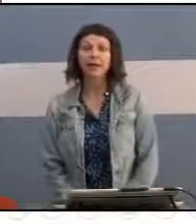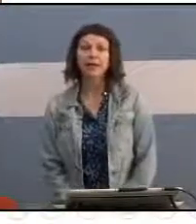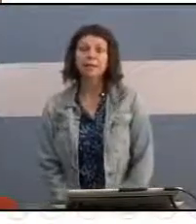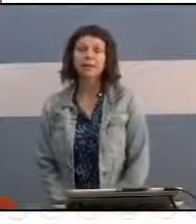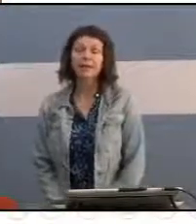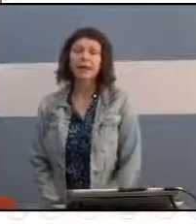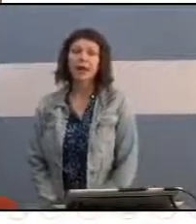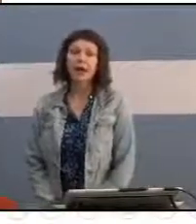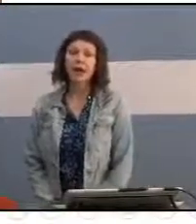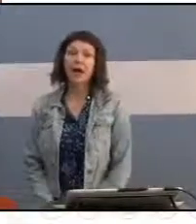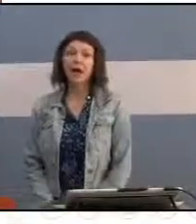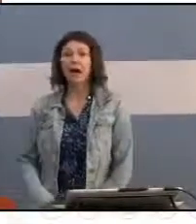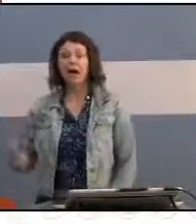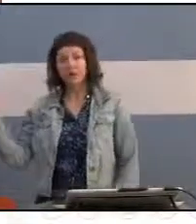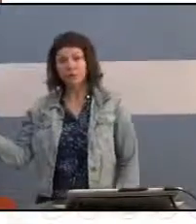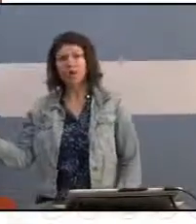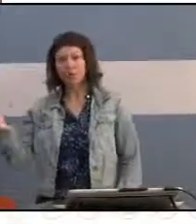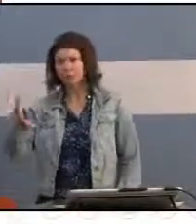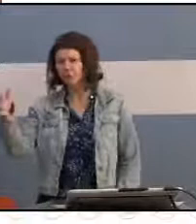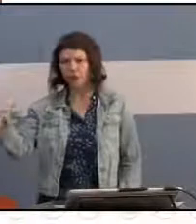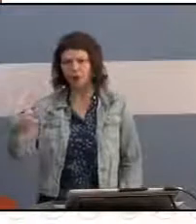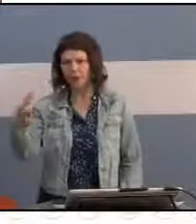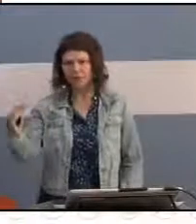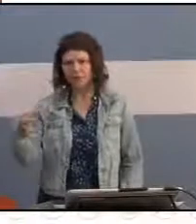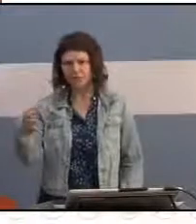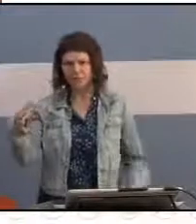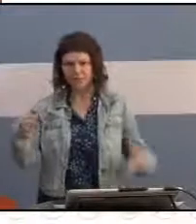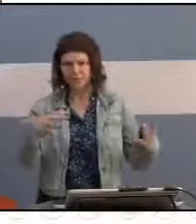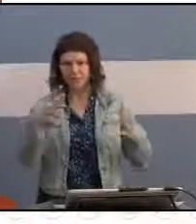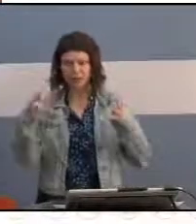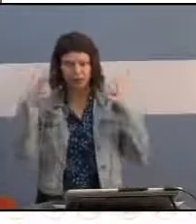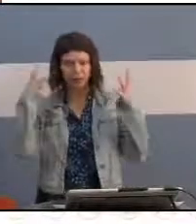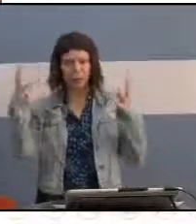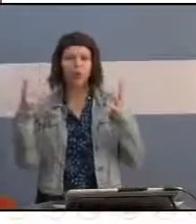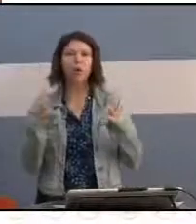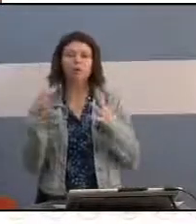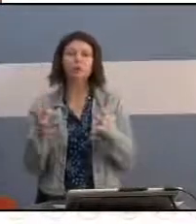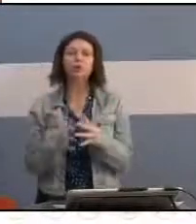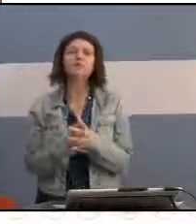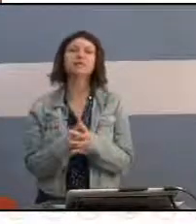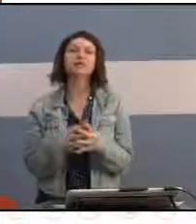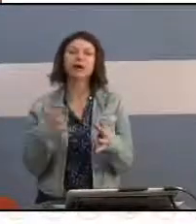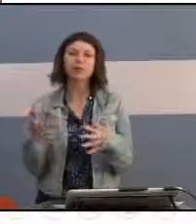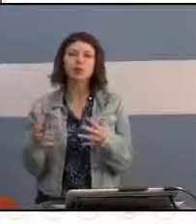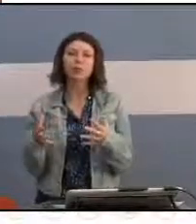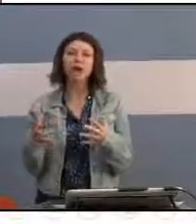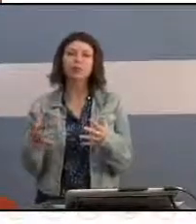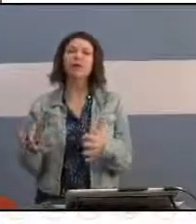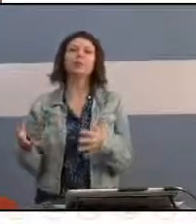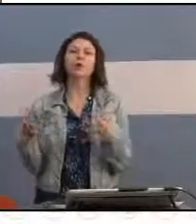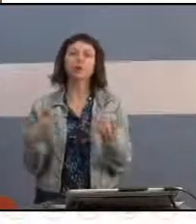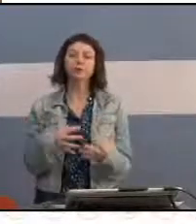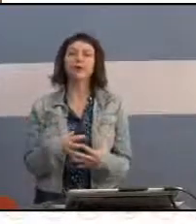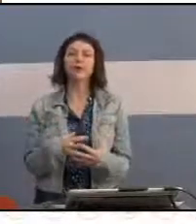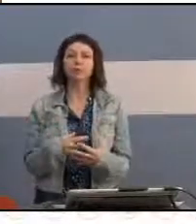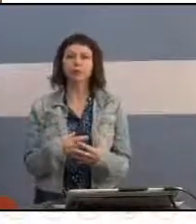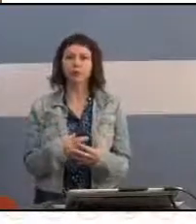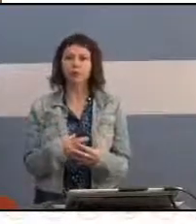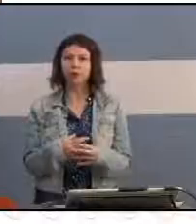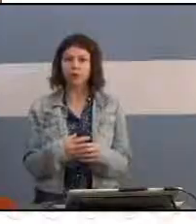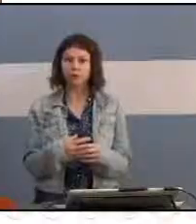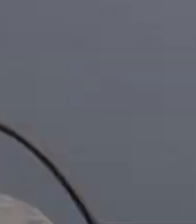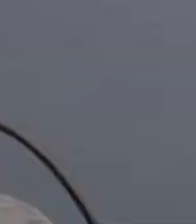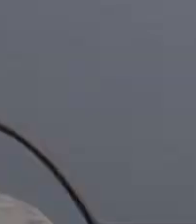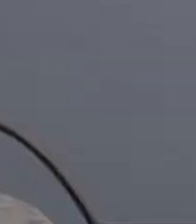מקבל מהאבא של הבן דוד או משהו כזה, יש שם איזה, אני כבר לא זוכרת בדיוק, איזה קרבת משפחה, והם לוקחים את הארי